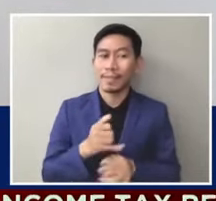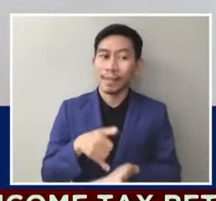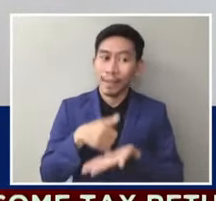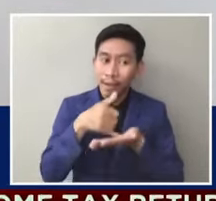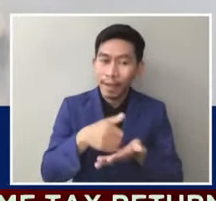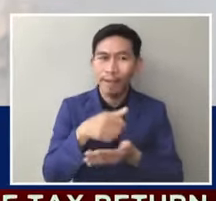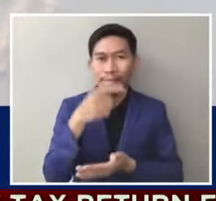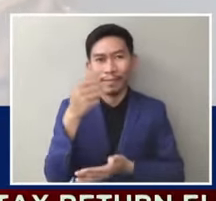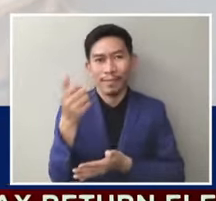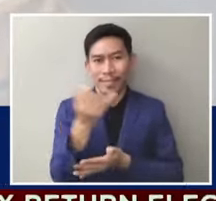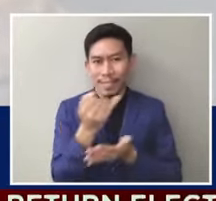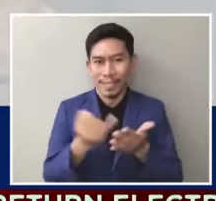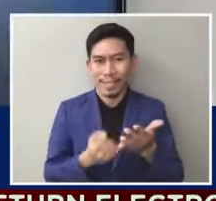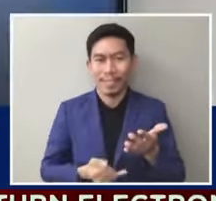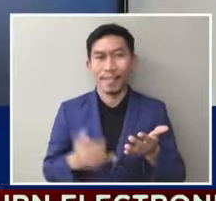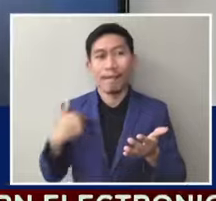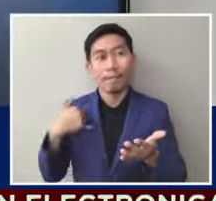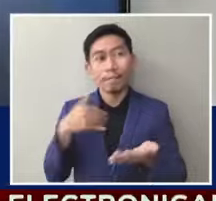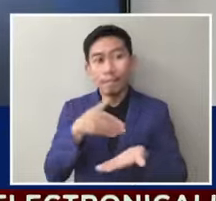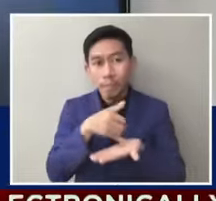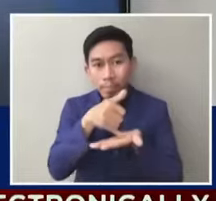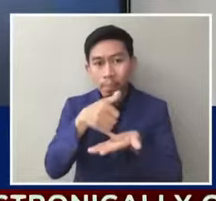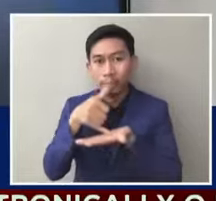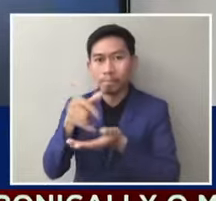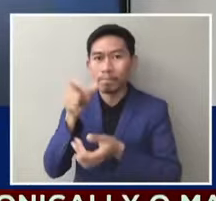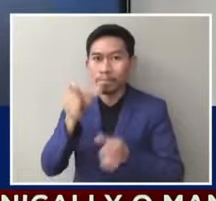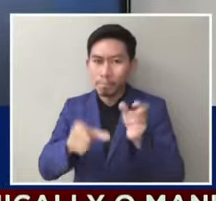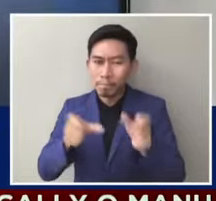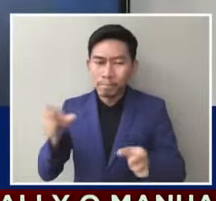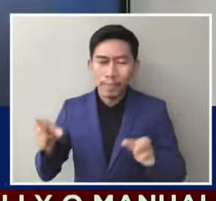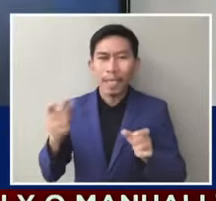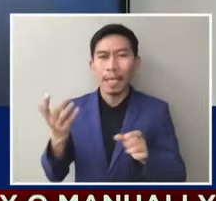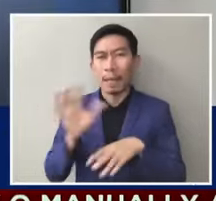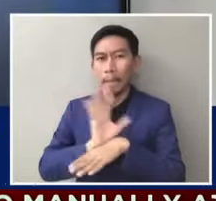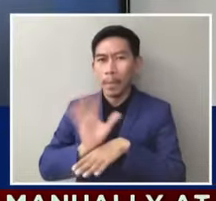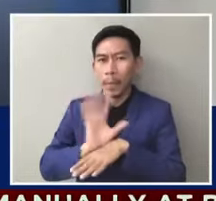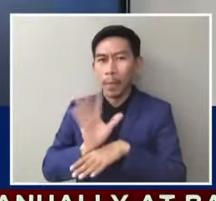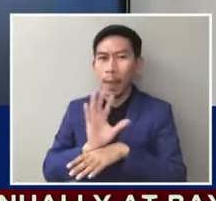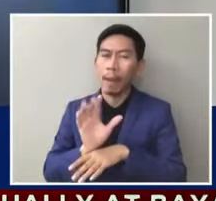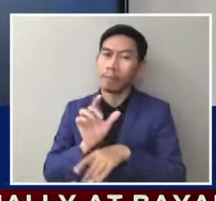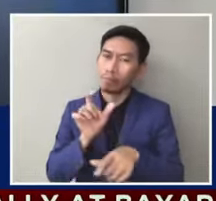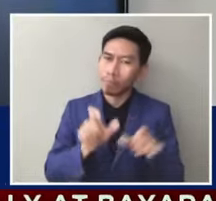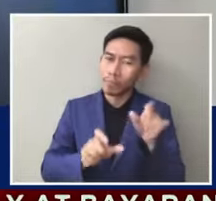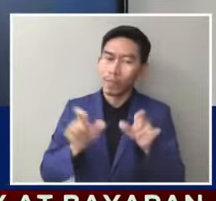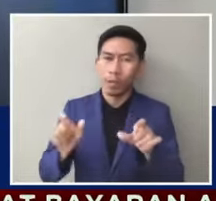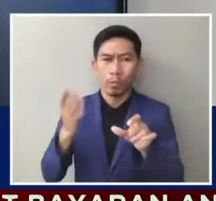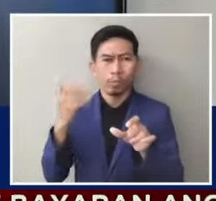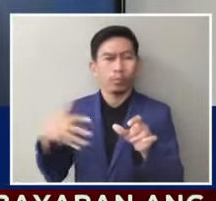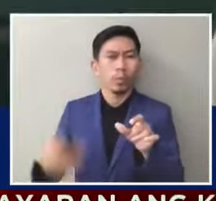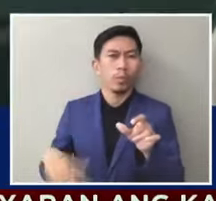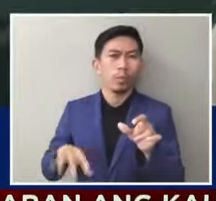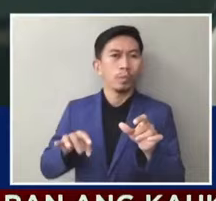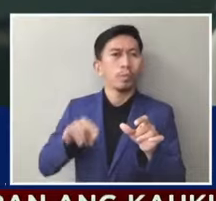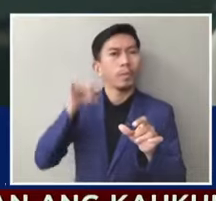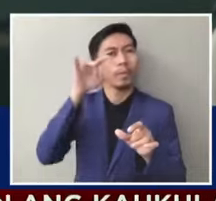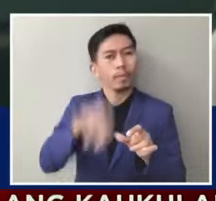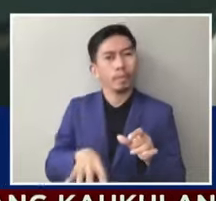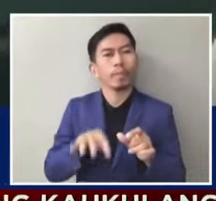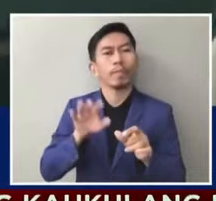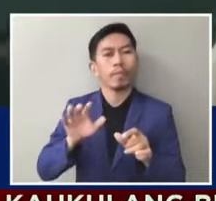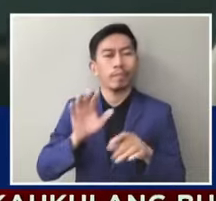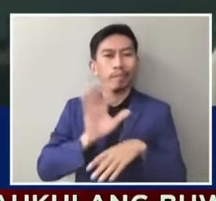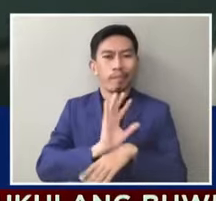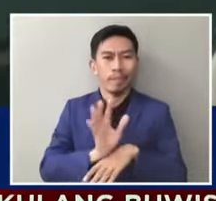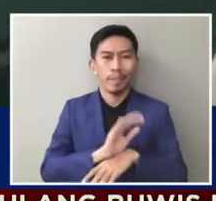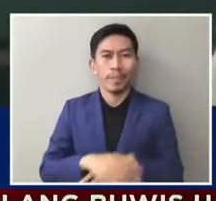ng parangal ang ilang personalidad at movie icons dahil sa kanilang di matatawarang ambag sa industriya. Kabilang si